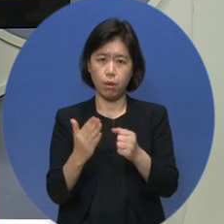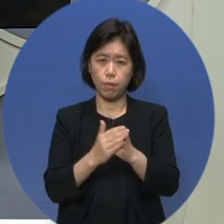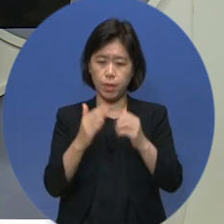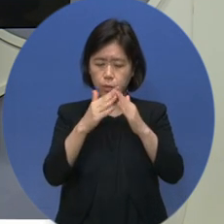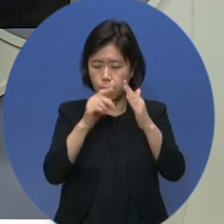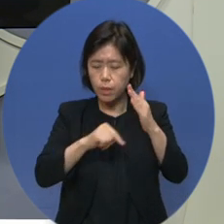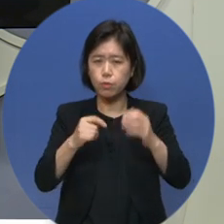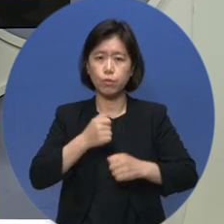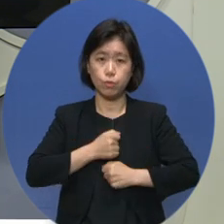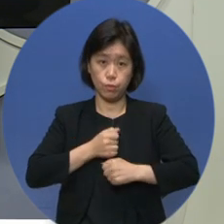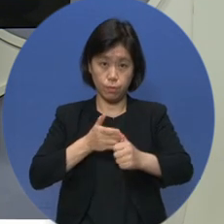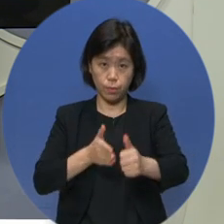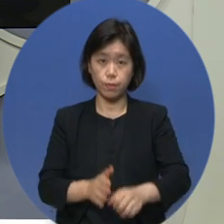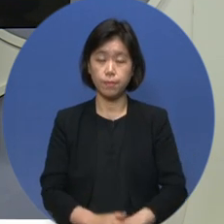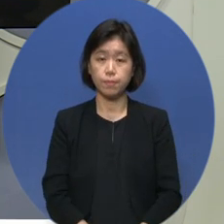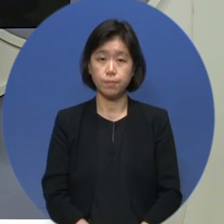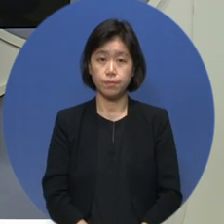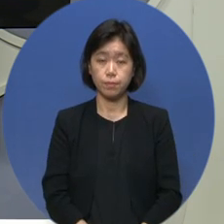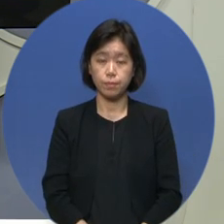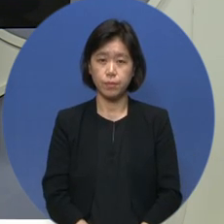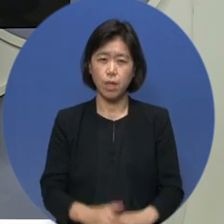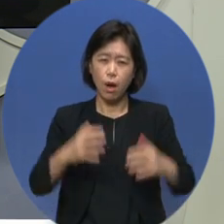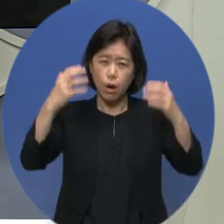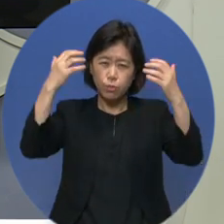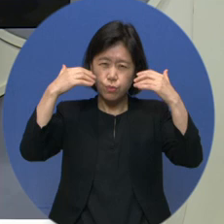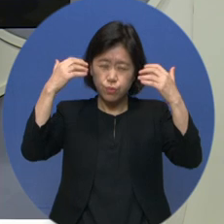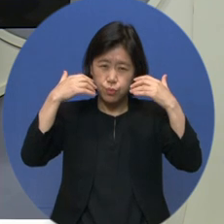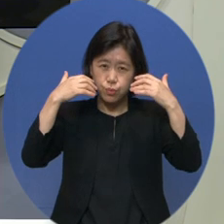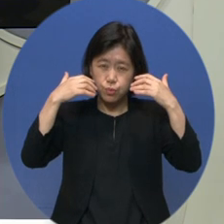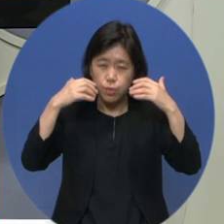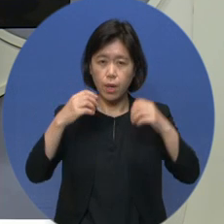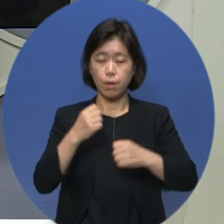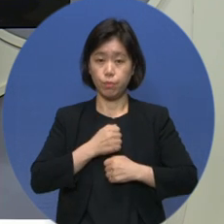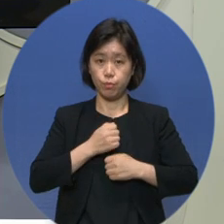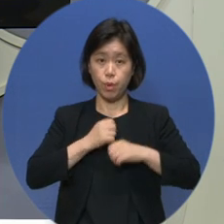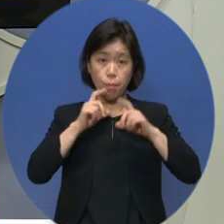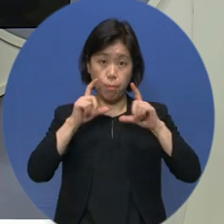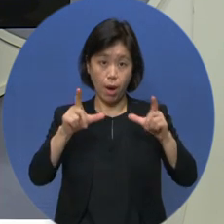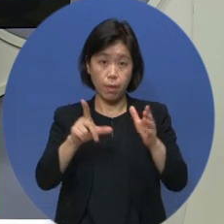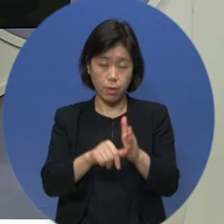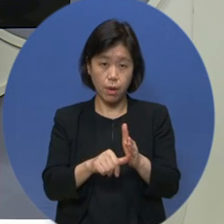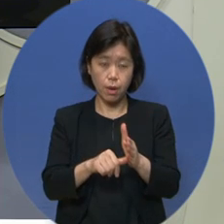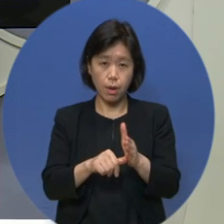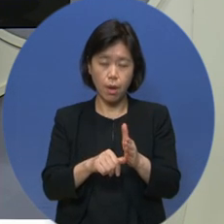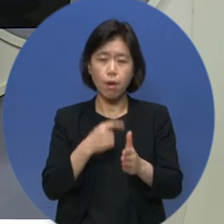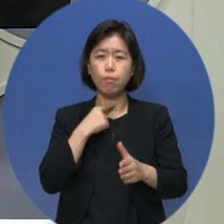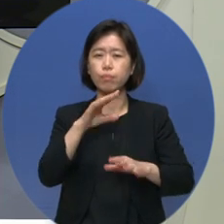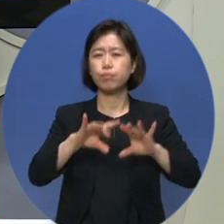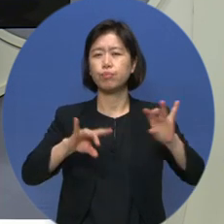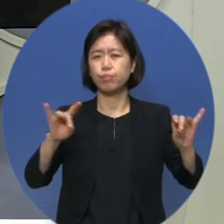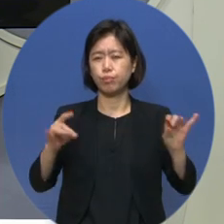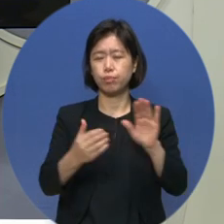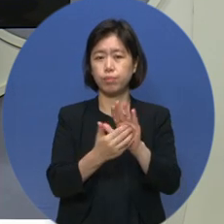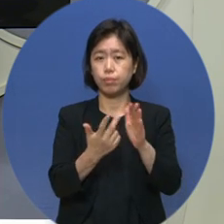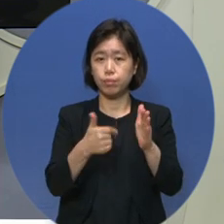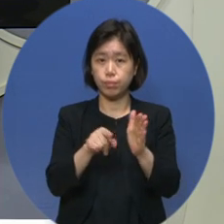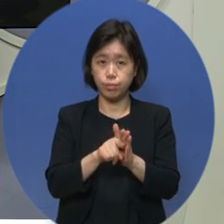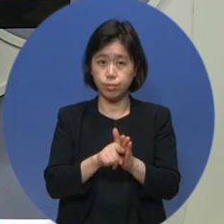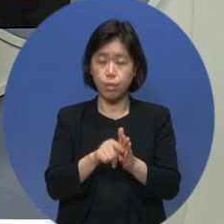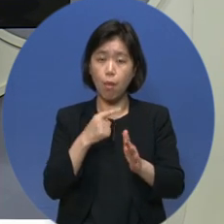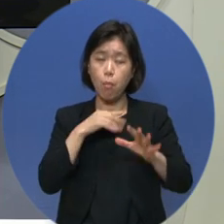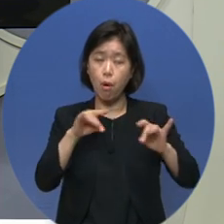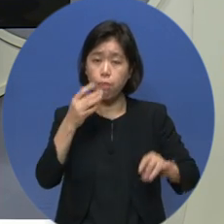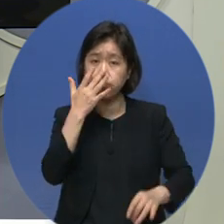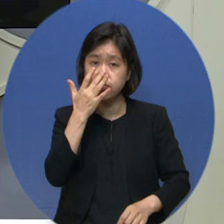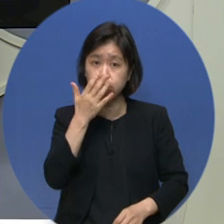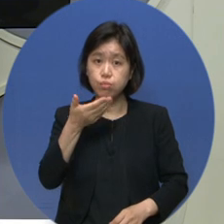중요합니다 폭염특보가 내려진 은 등 날씨가 무더울 때는 갈증을 느끼지 않아도 물을 자주 마시고